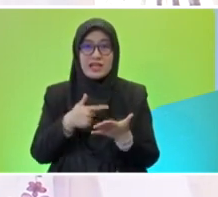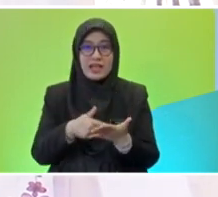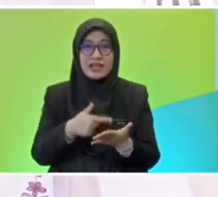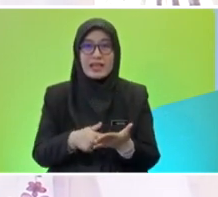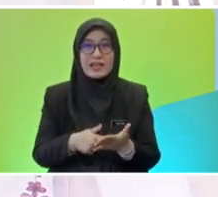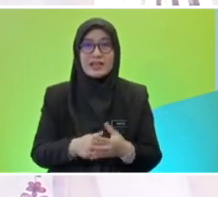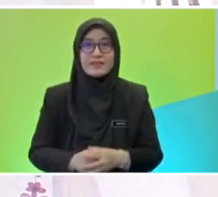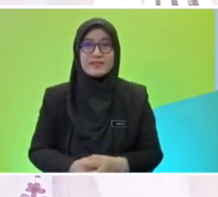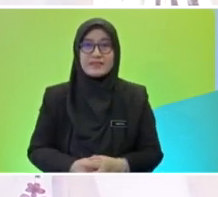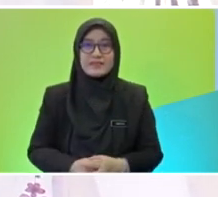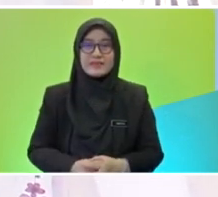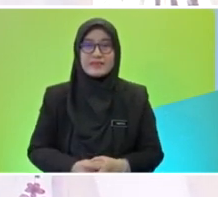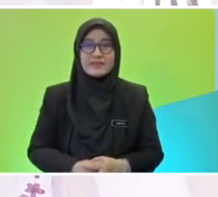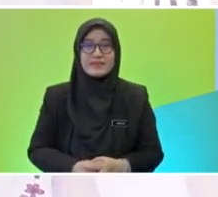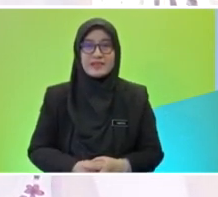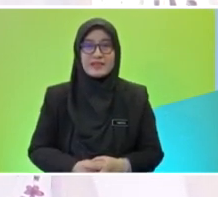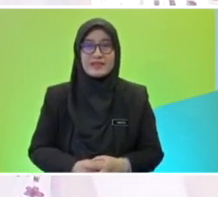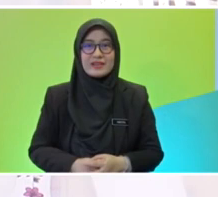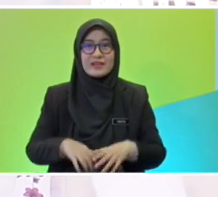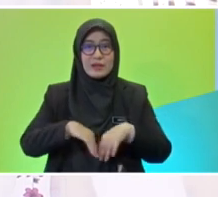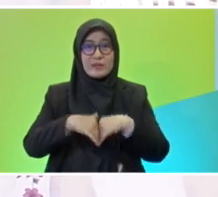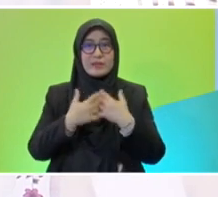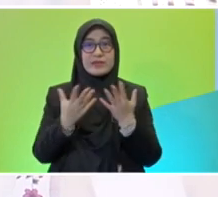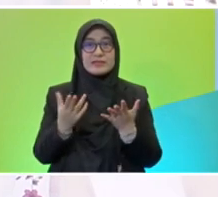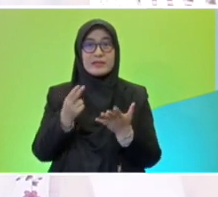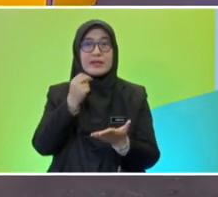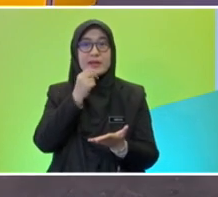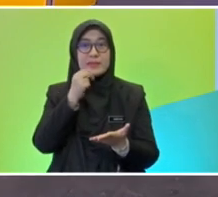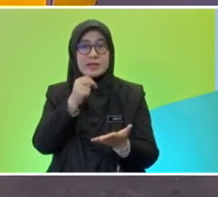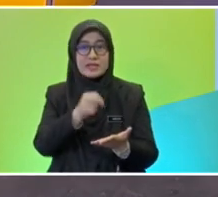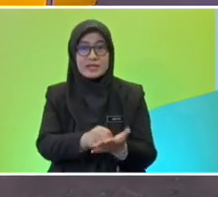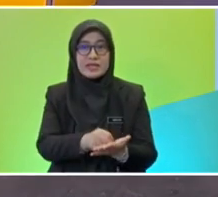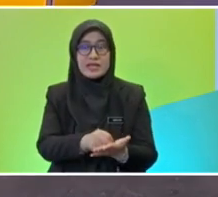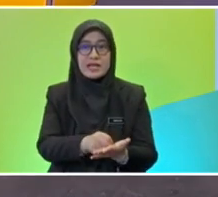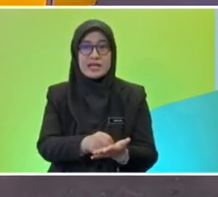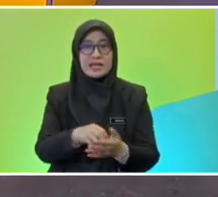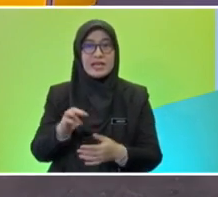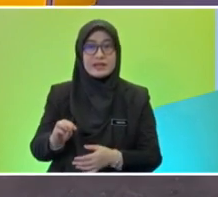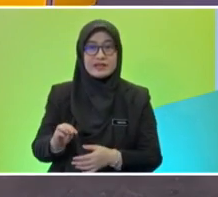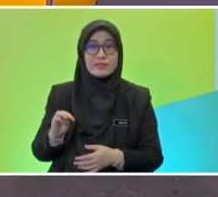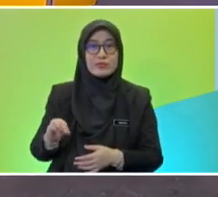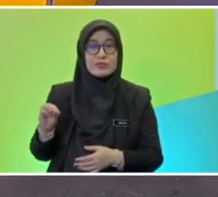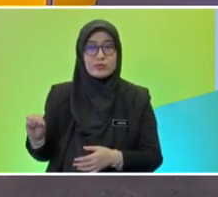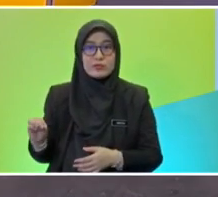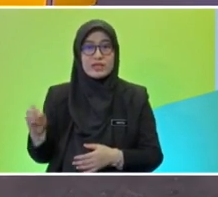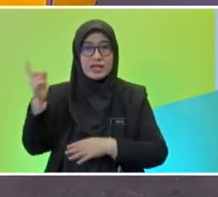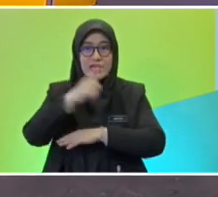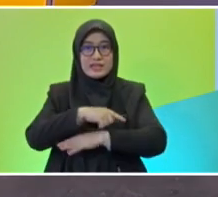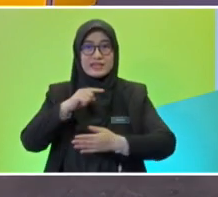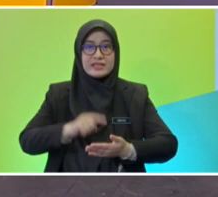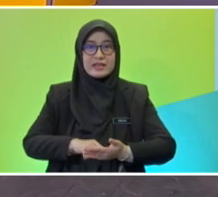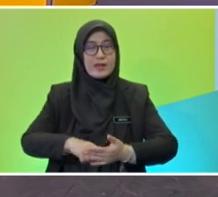macam-macam dengan penilaian keseluruhan prestasi murid Ustad untuk prestasi amat